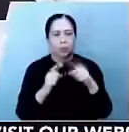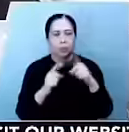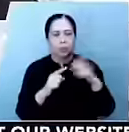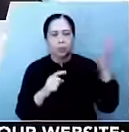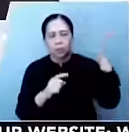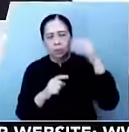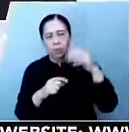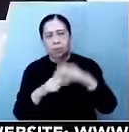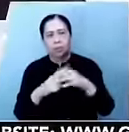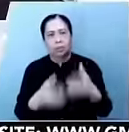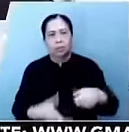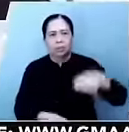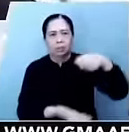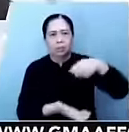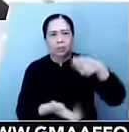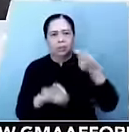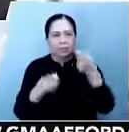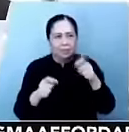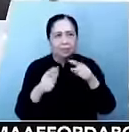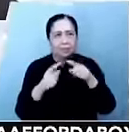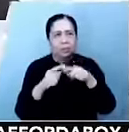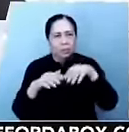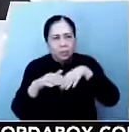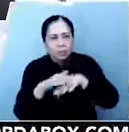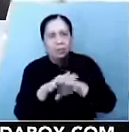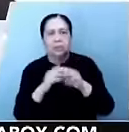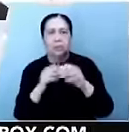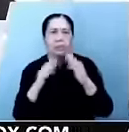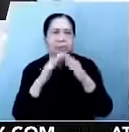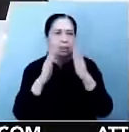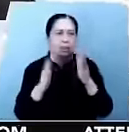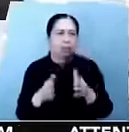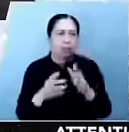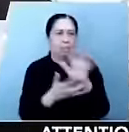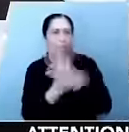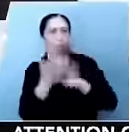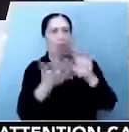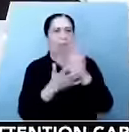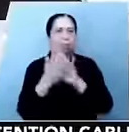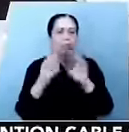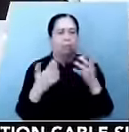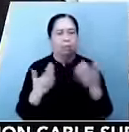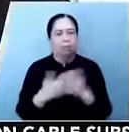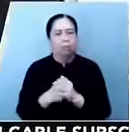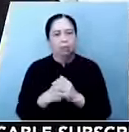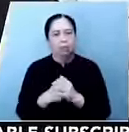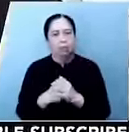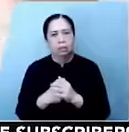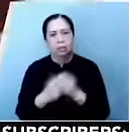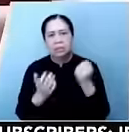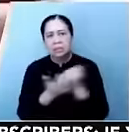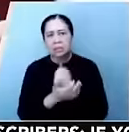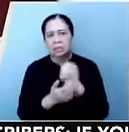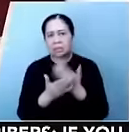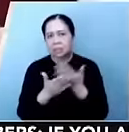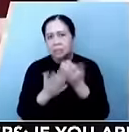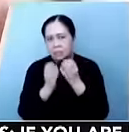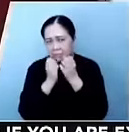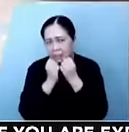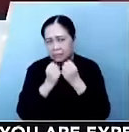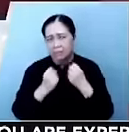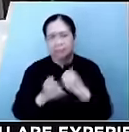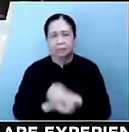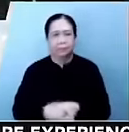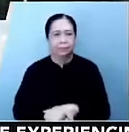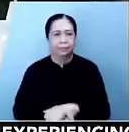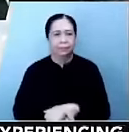pong pumasok ulit sa bahay. Ibang katrin na yung kahit nakakagulo na. Sayang po kasi yung ibang gamit eh. First degree